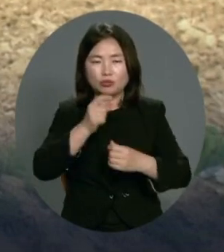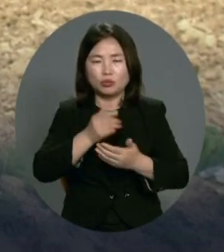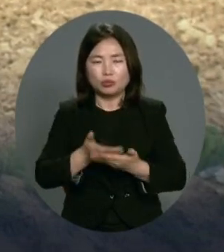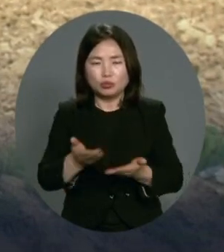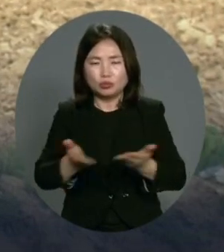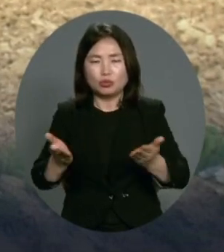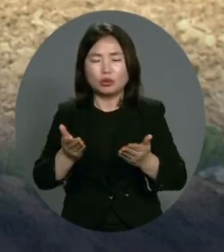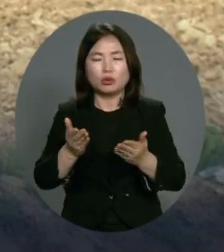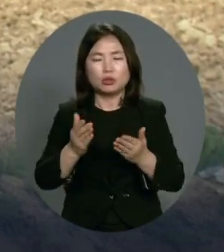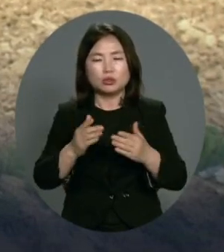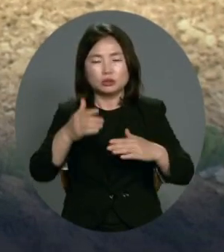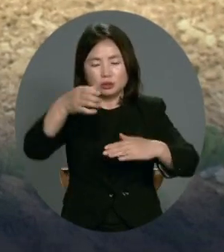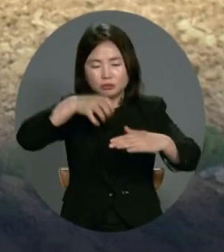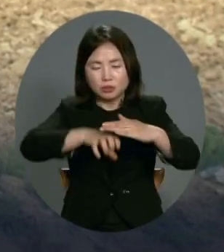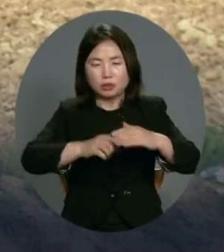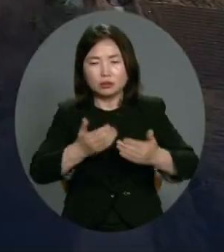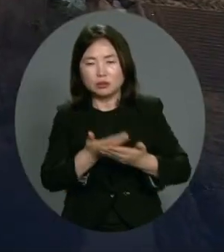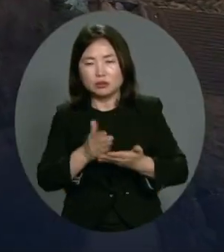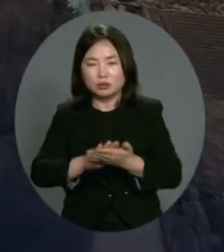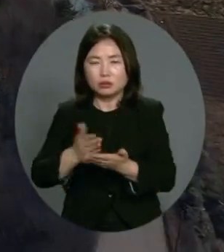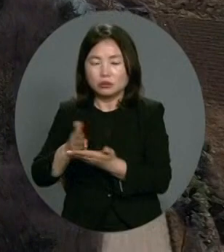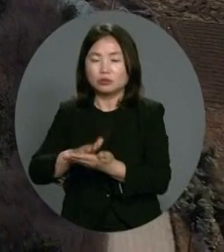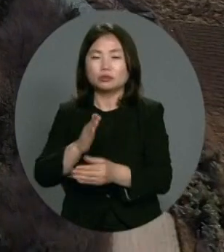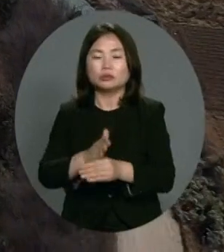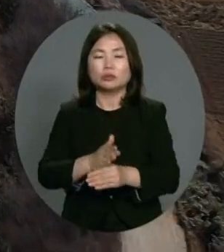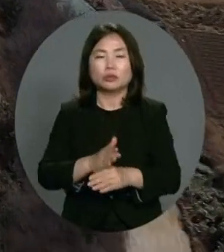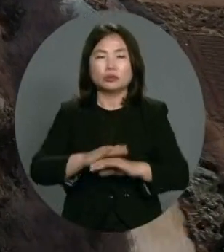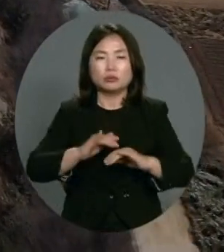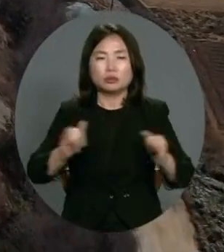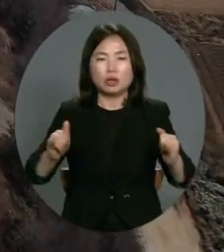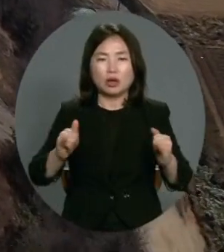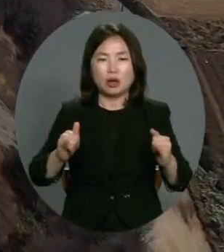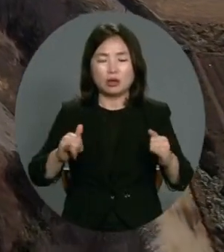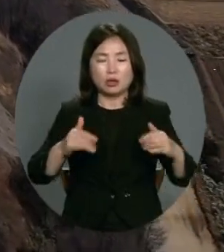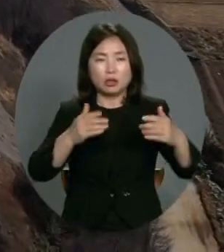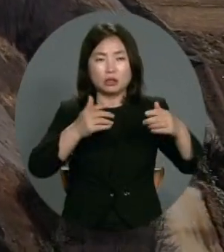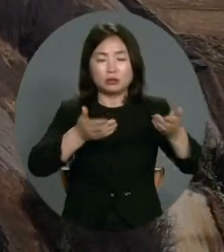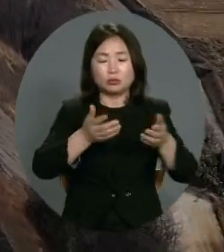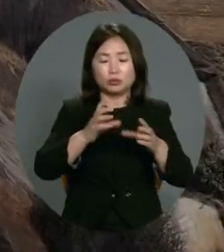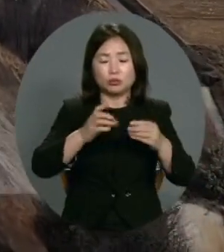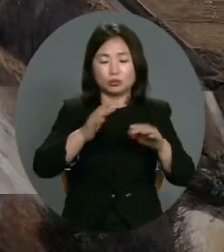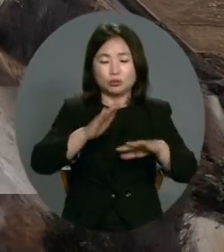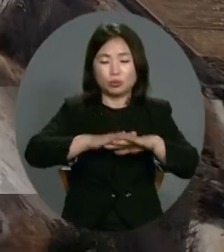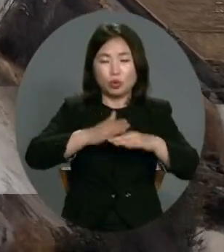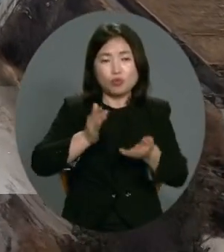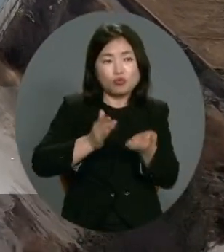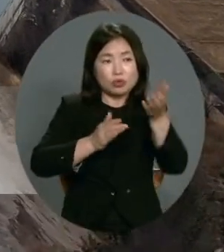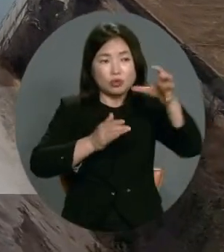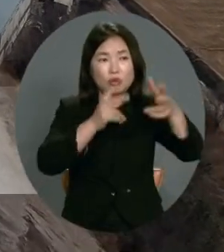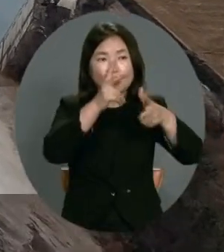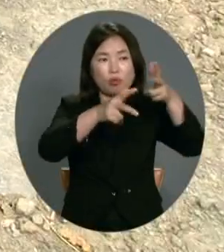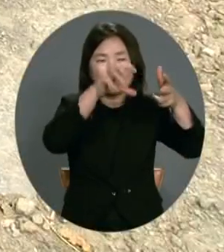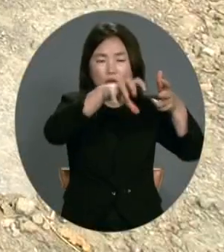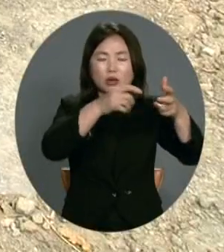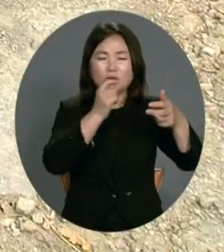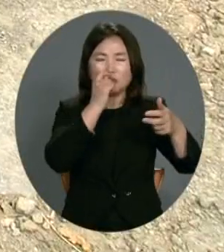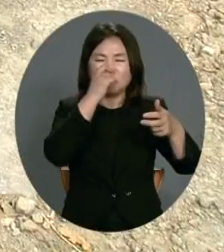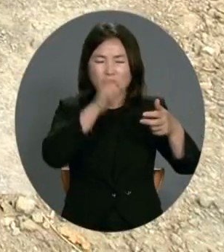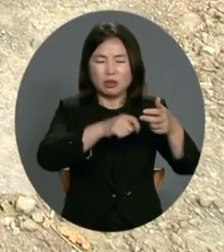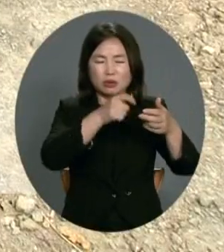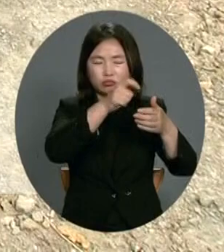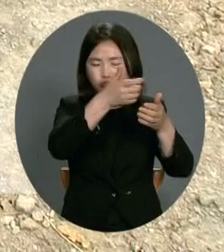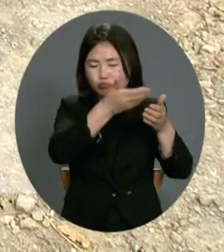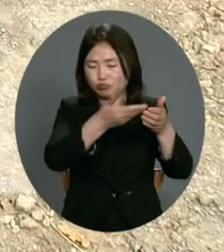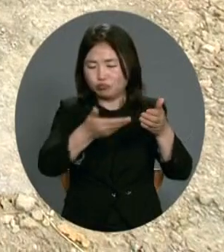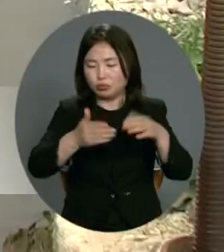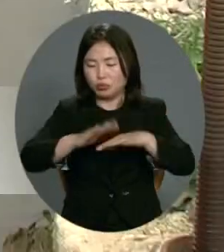공급하려고 지금 며칠 작업을 하고 있고 농민들은 지형적으로 볼 때 농경지 위쪽에 위치한 공장들에서 폐수가